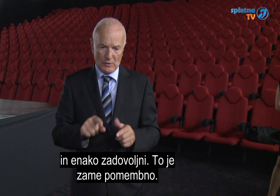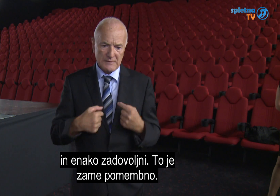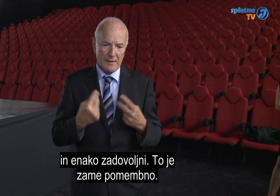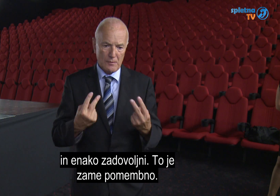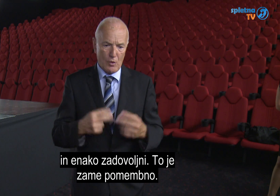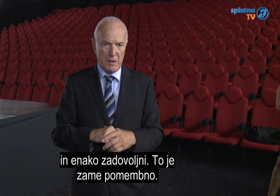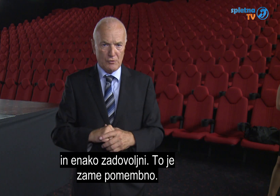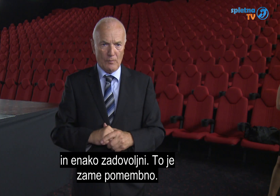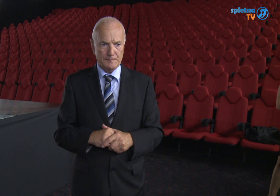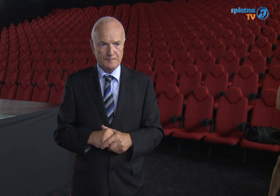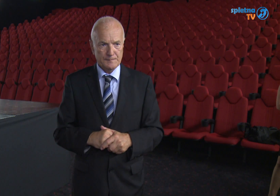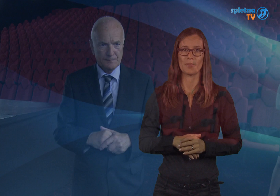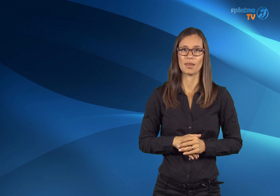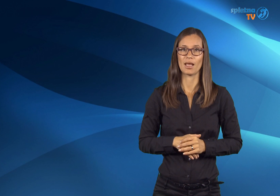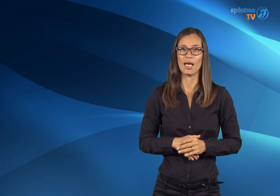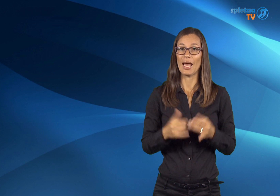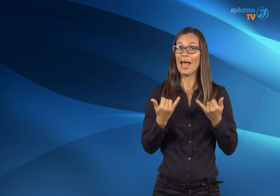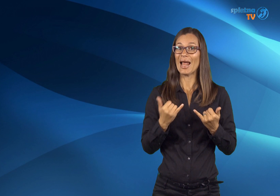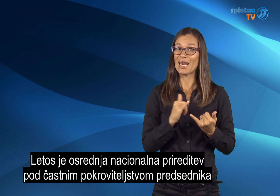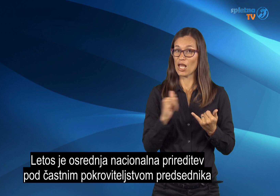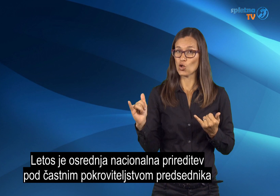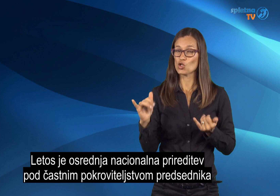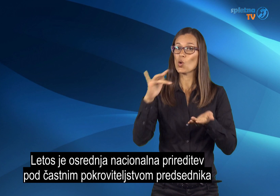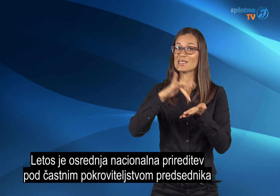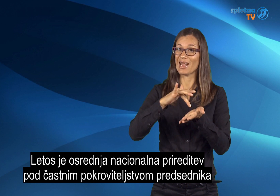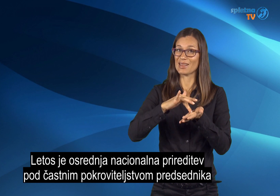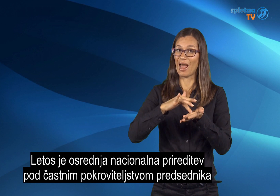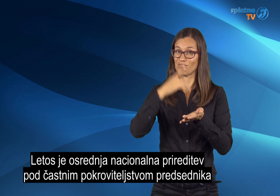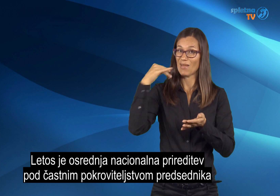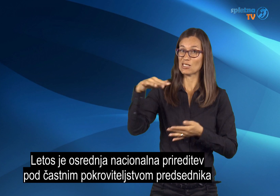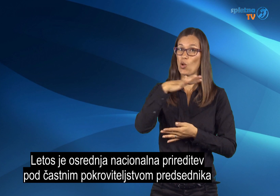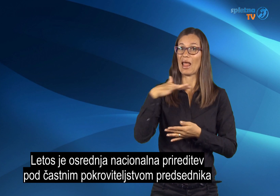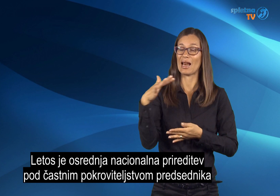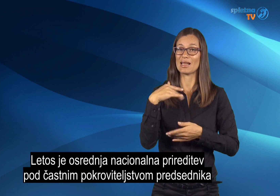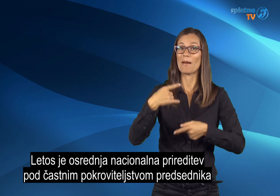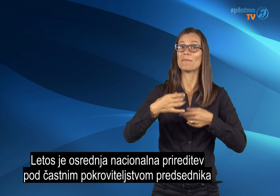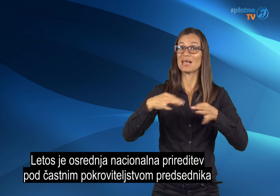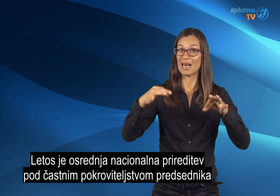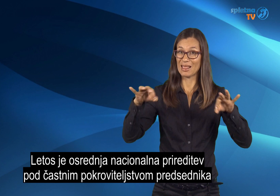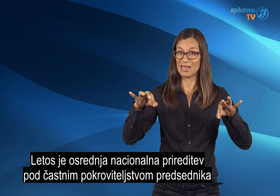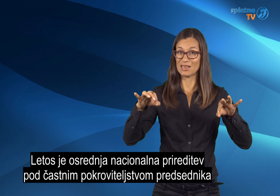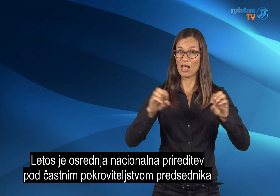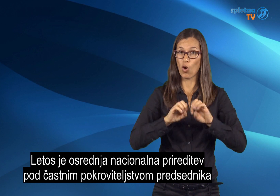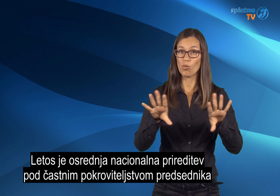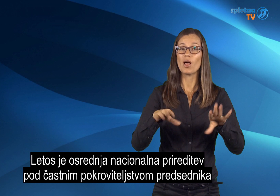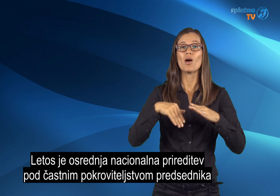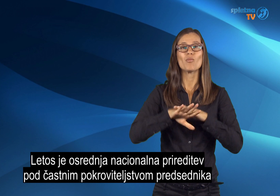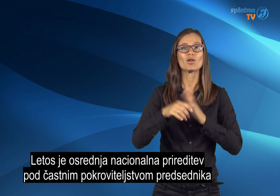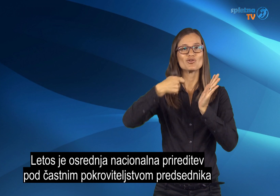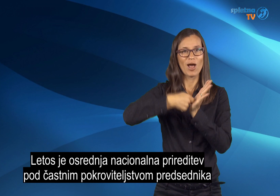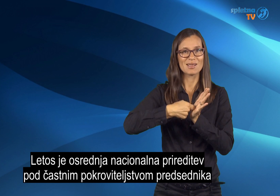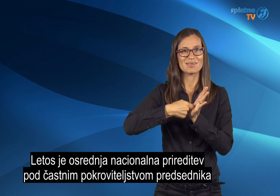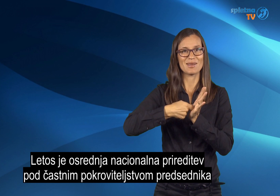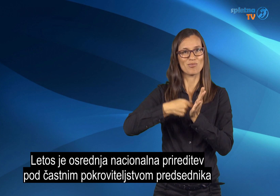čedalje več gluhih tudi. Letos je osrednja nacionalna prireditev pod častnim